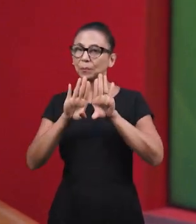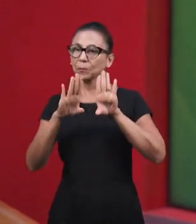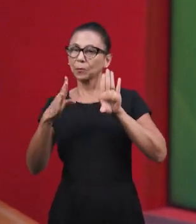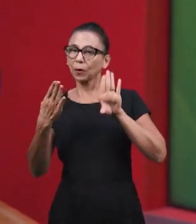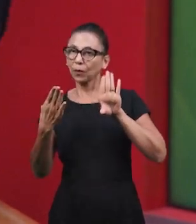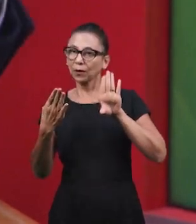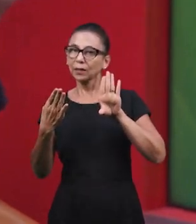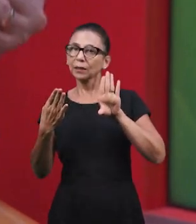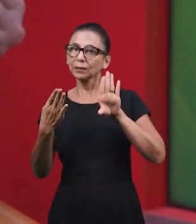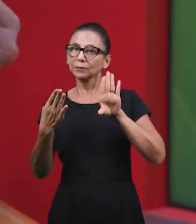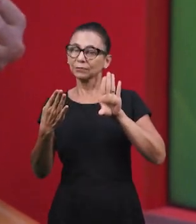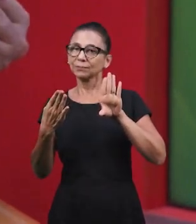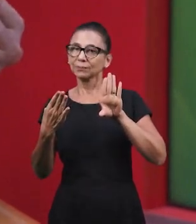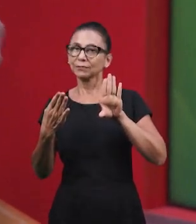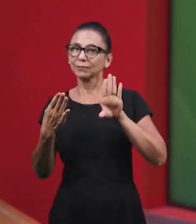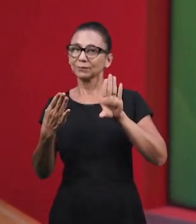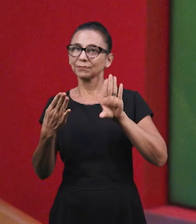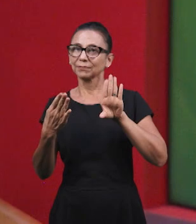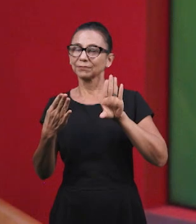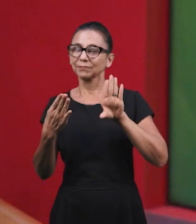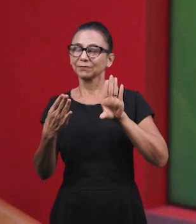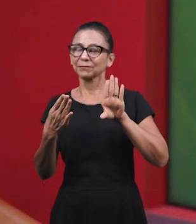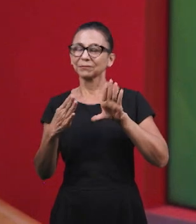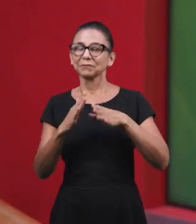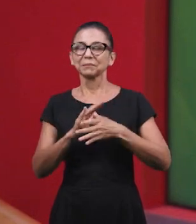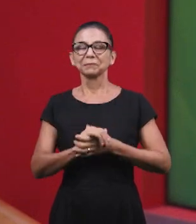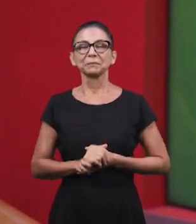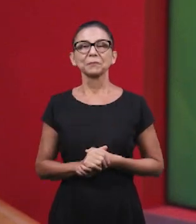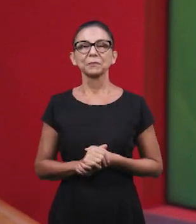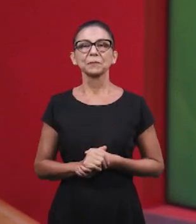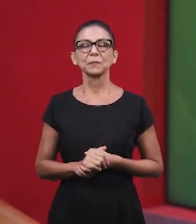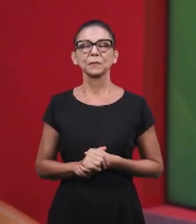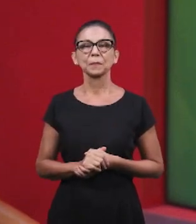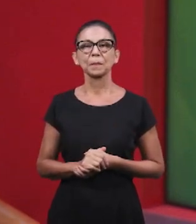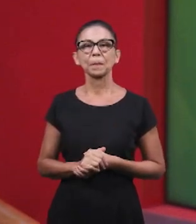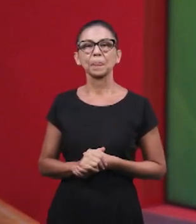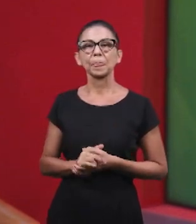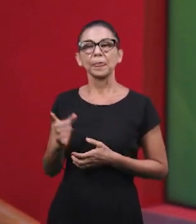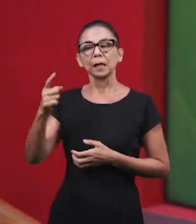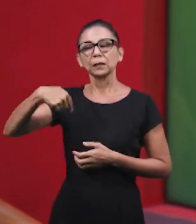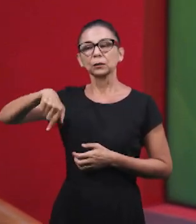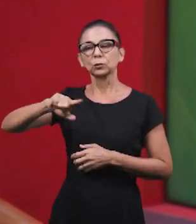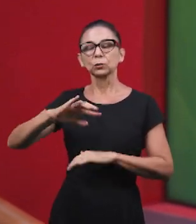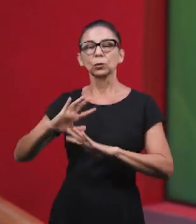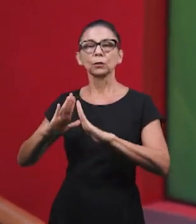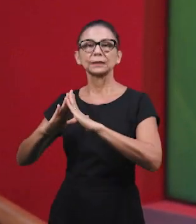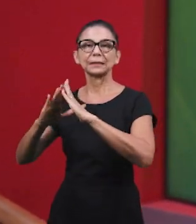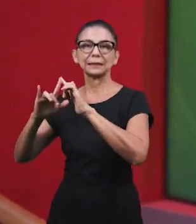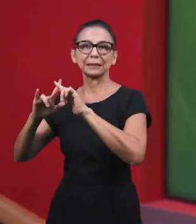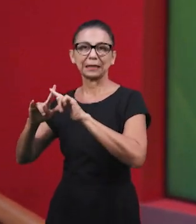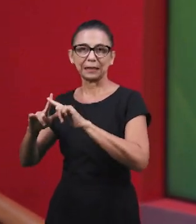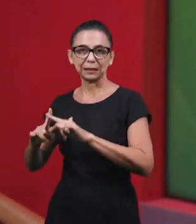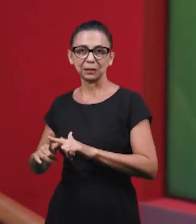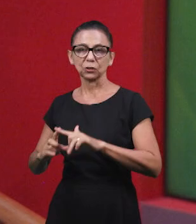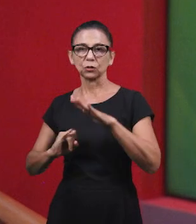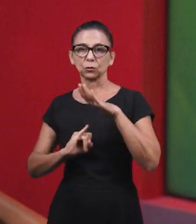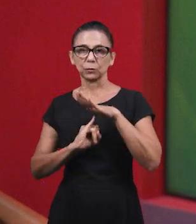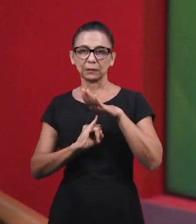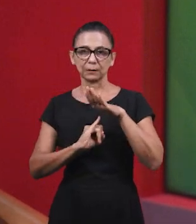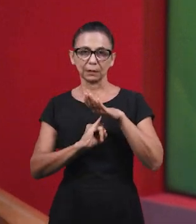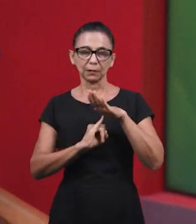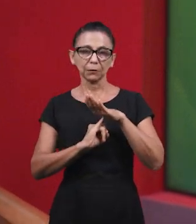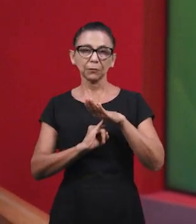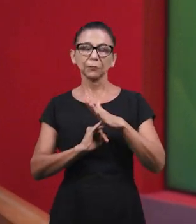nous, en tant qu'Église, en tant qu'institution, et là, nous faisons référence à ce moment de